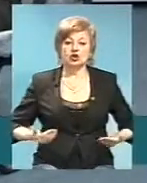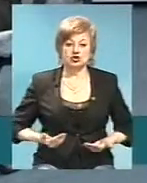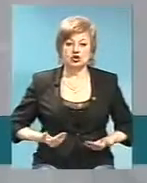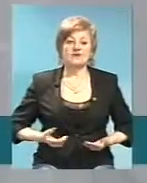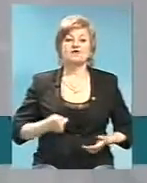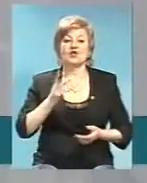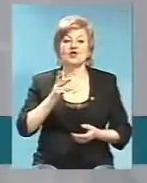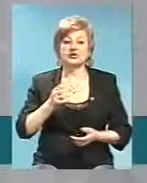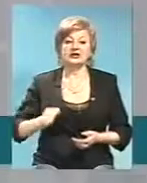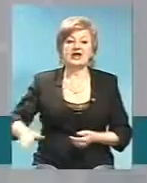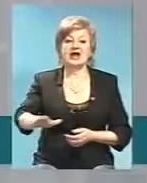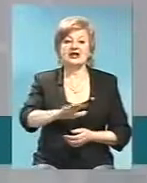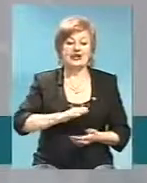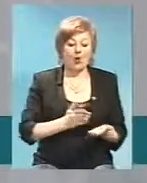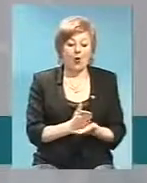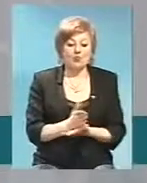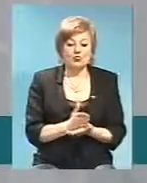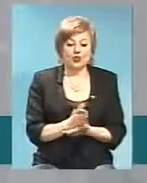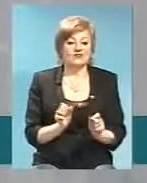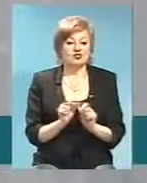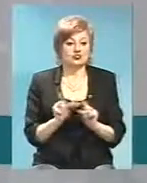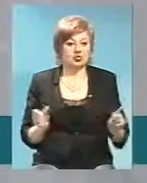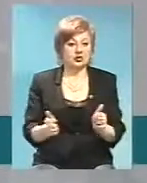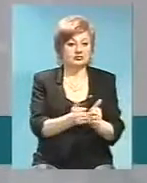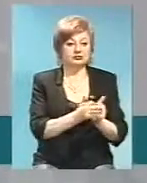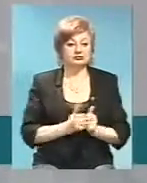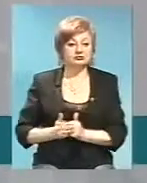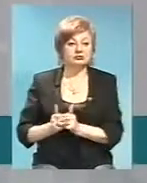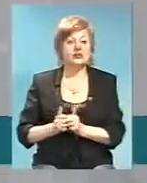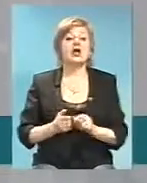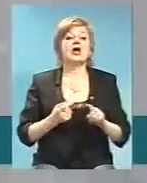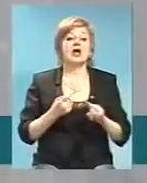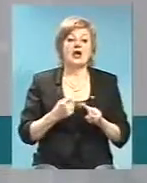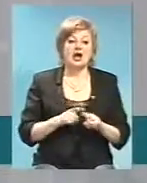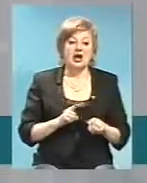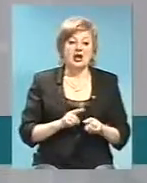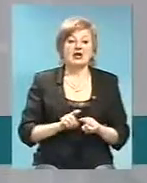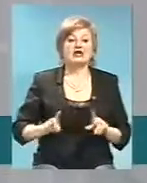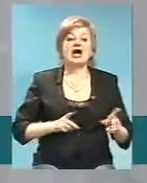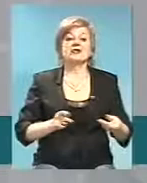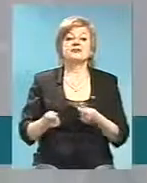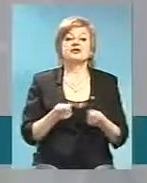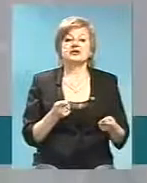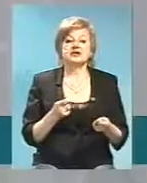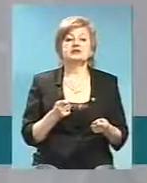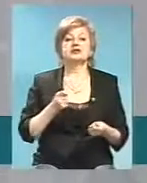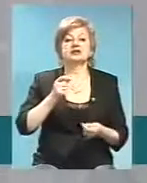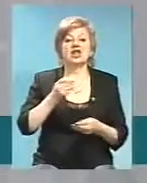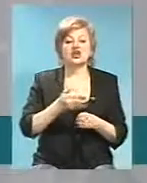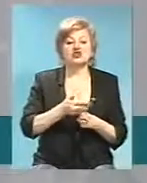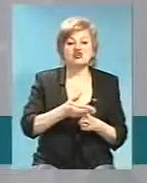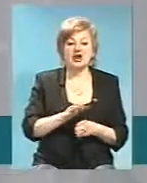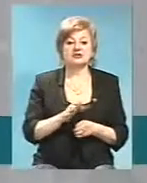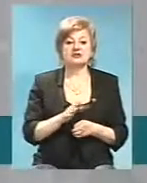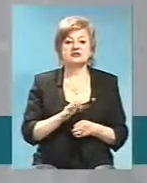на території обслуговування школи, ця територія обслуговування, це адміністративно певна частина, може